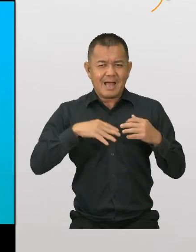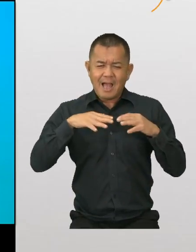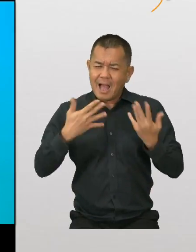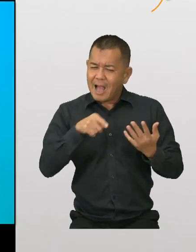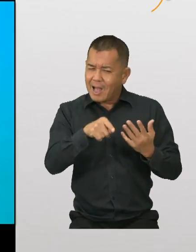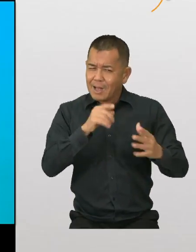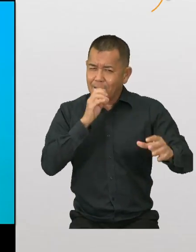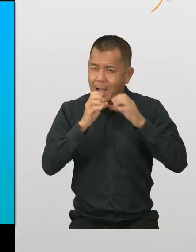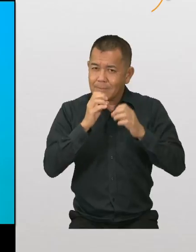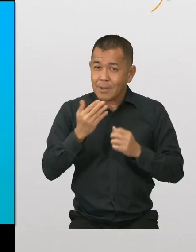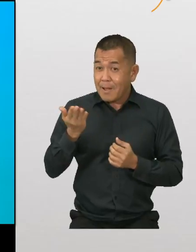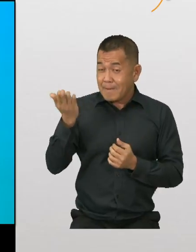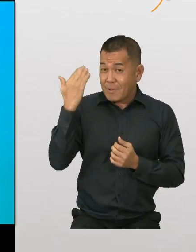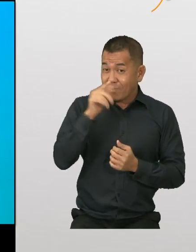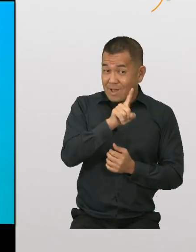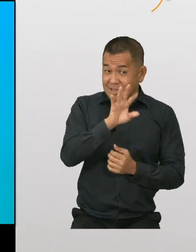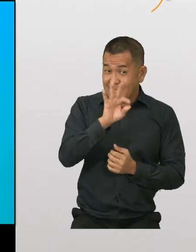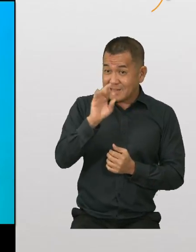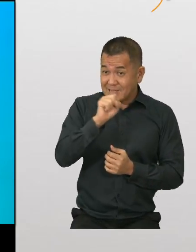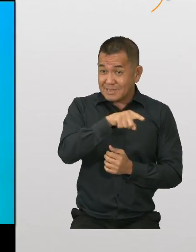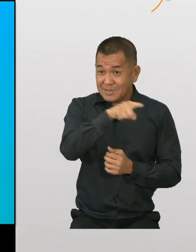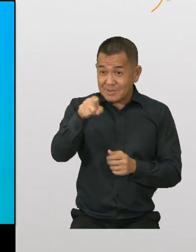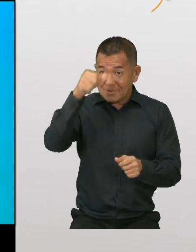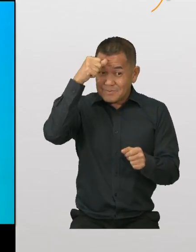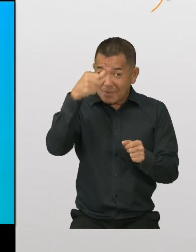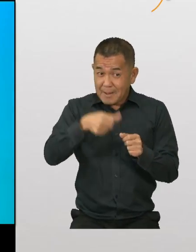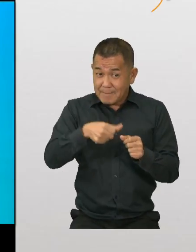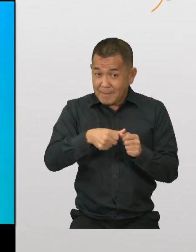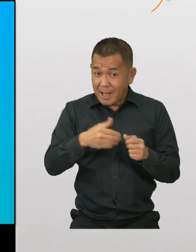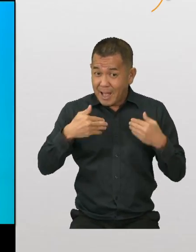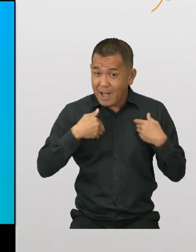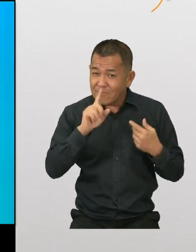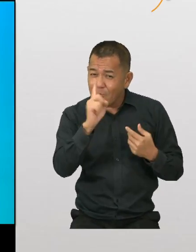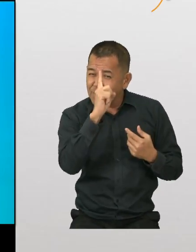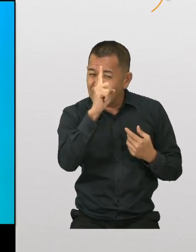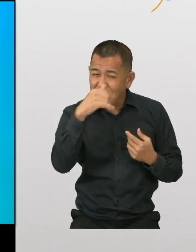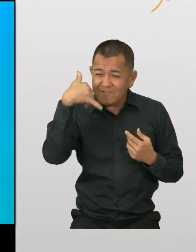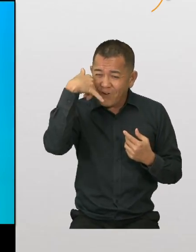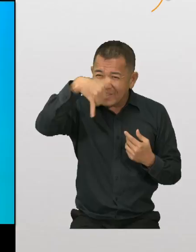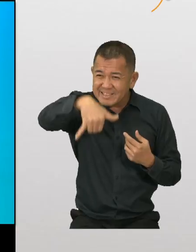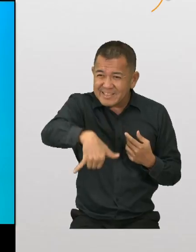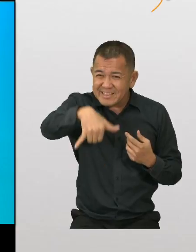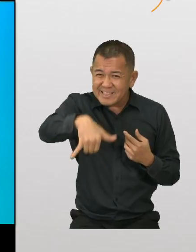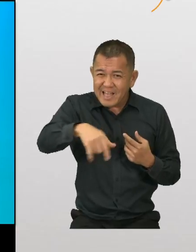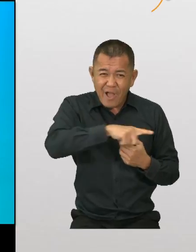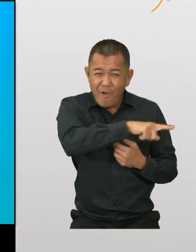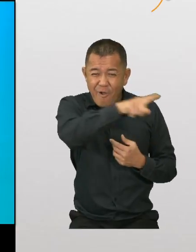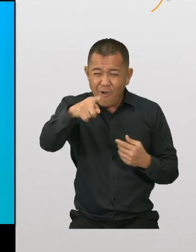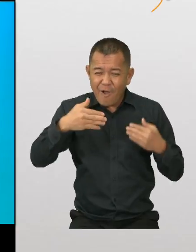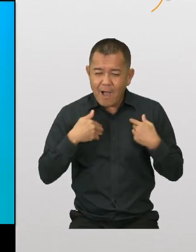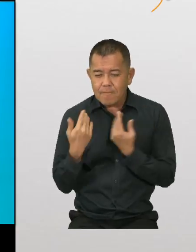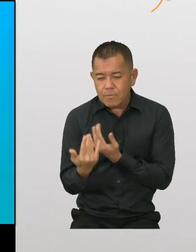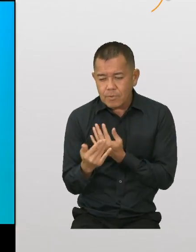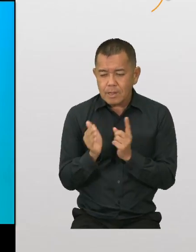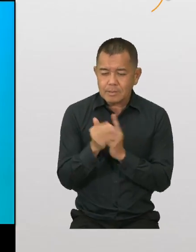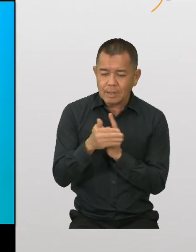电脑 most Singaporean 家里不管 families 有多 only 少 had 人 one 都必须轮 landline. 流使用 Everyone in 这 the 台电 family 话 took turns to use the phone, 不过 no 月 matter 费 how 便 big 宜 the